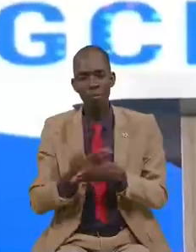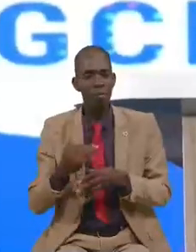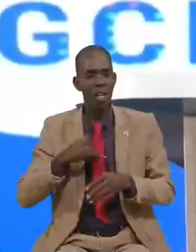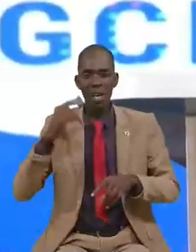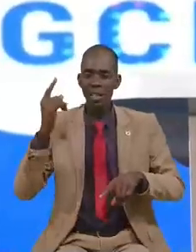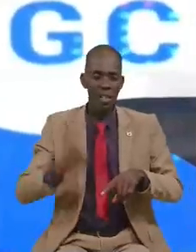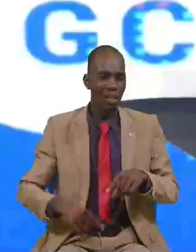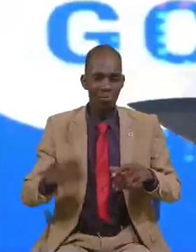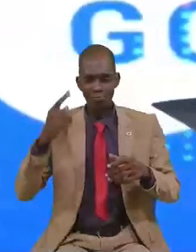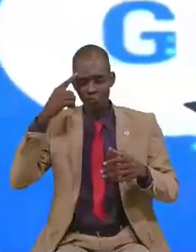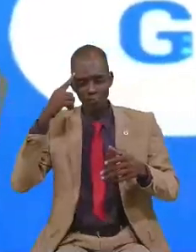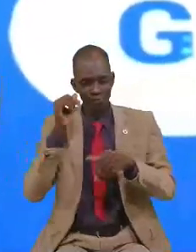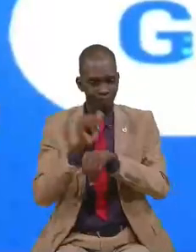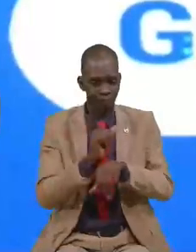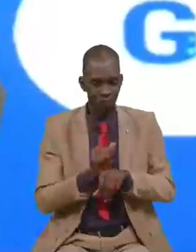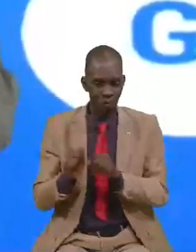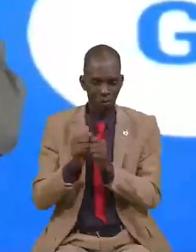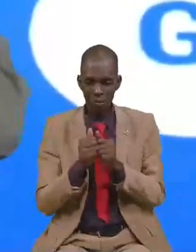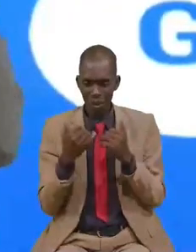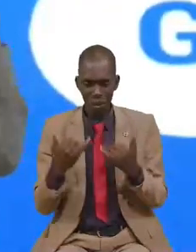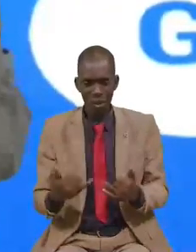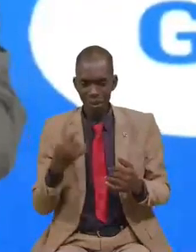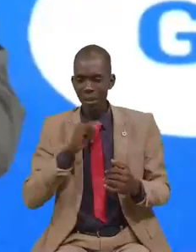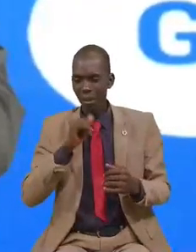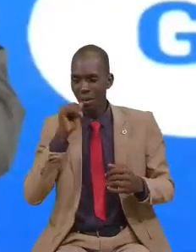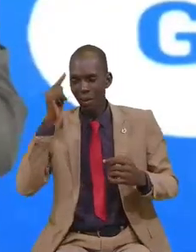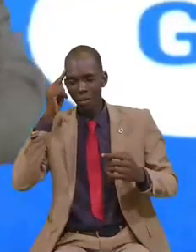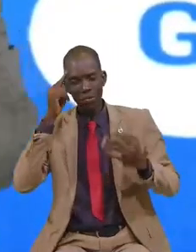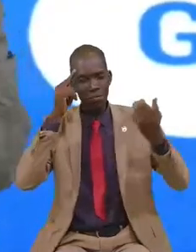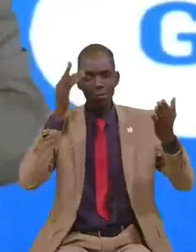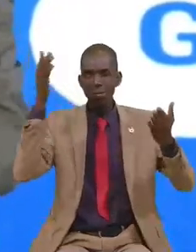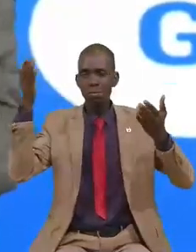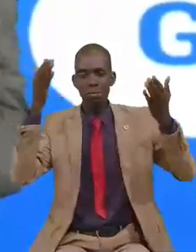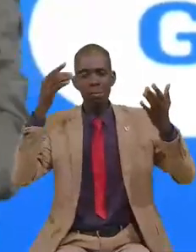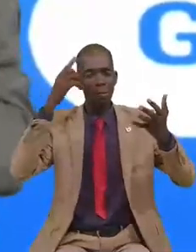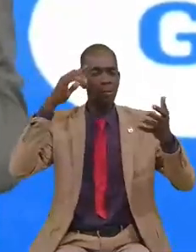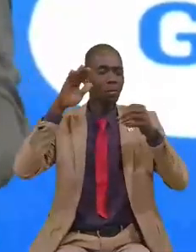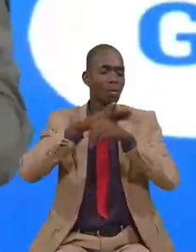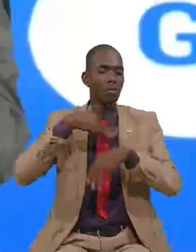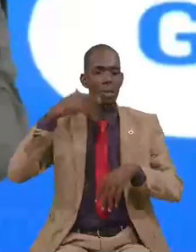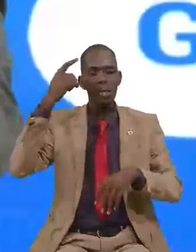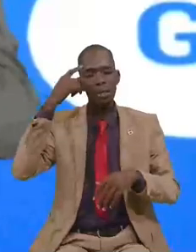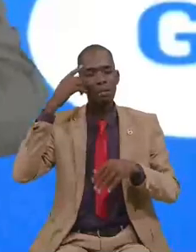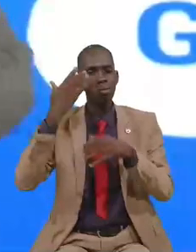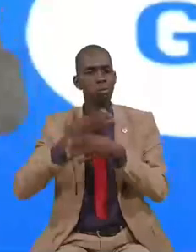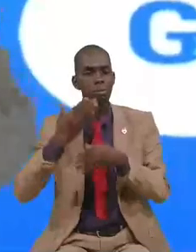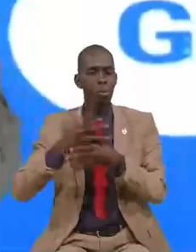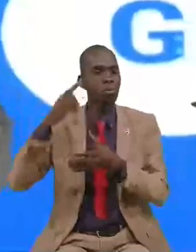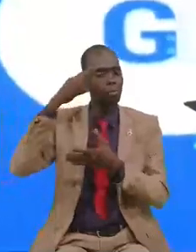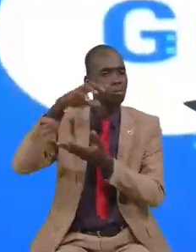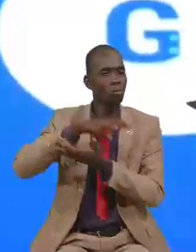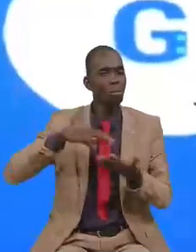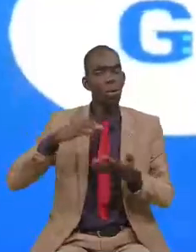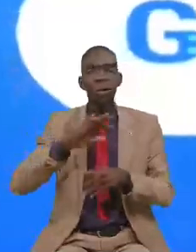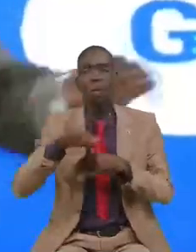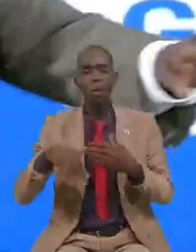pas vraiment à rassembler les pensées, je pense à cela. Oh, et toutes les choses qui sont dans mon